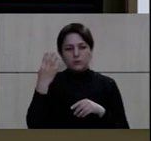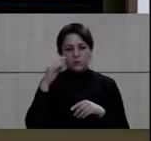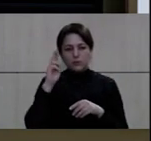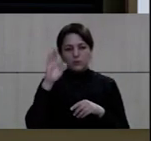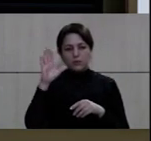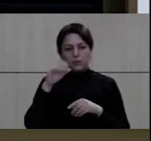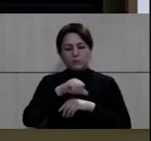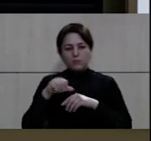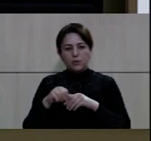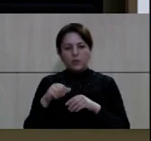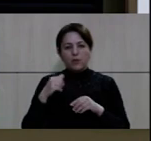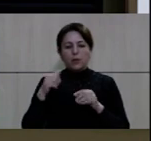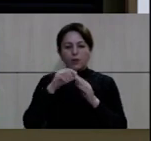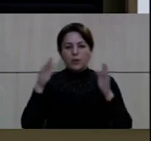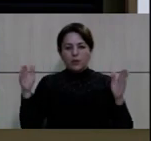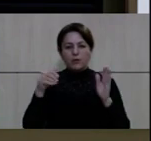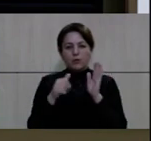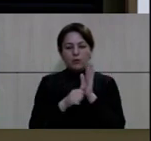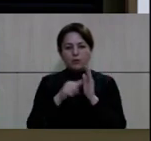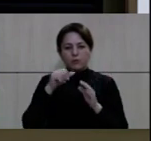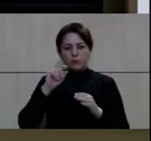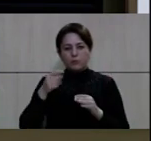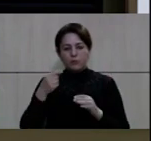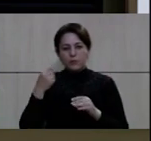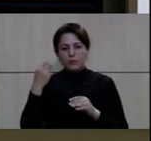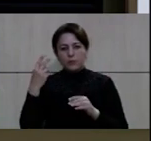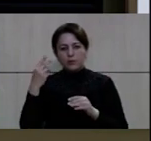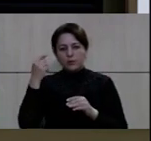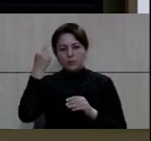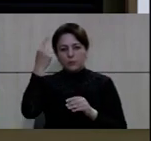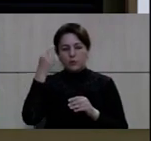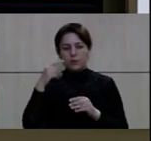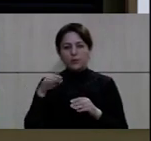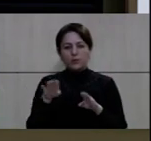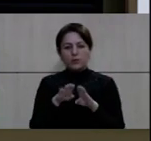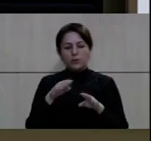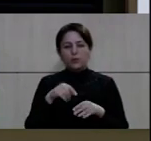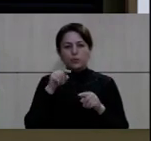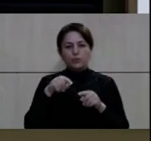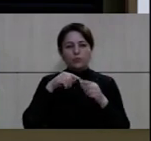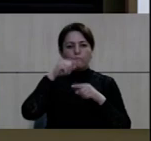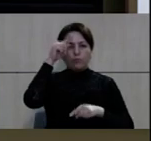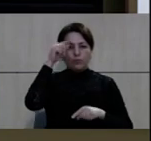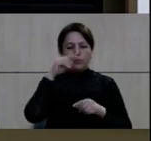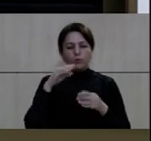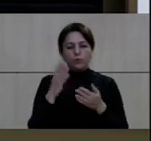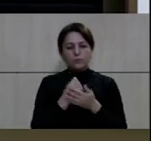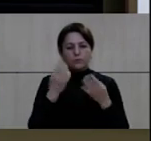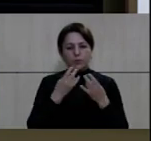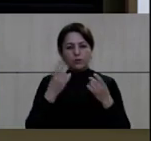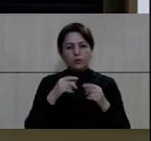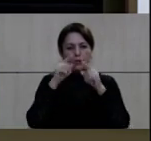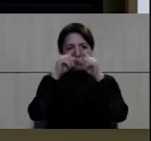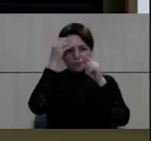esa 6.2 dan 1 metrga teng. Shu to'g'ri to'rt burchakning bo'yini toping. Xo'sh, to'rt